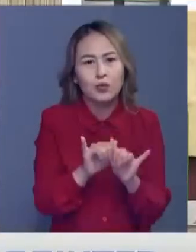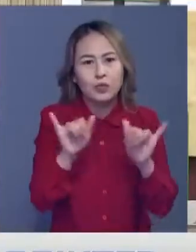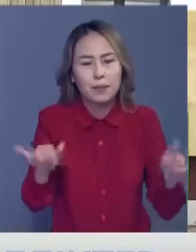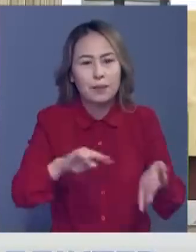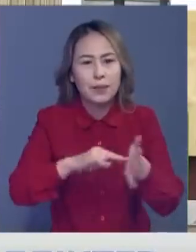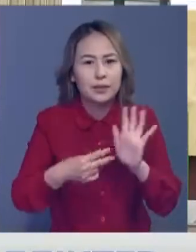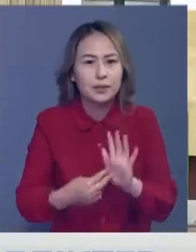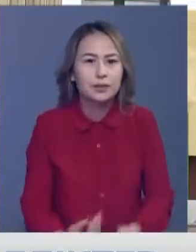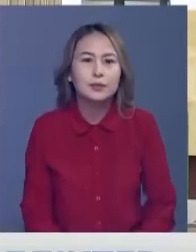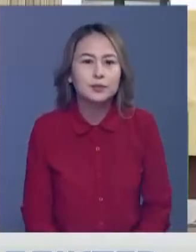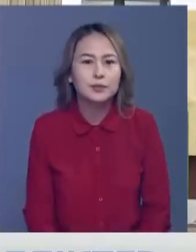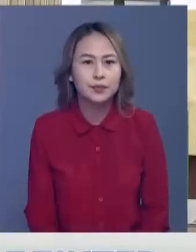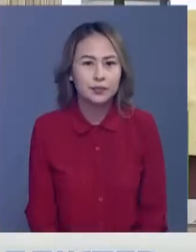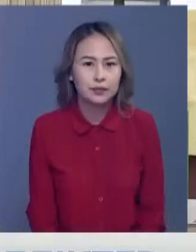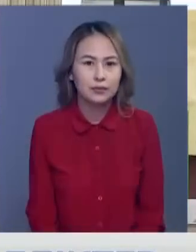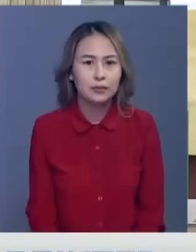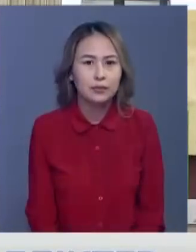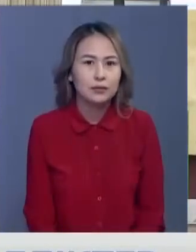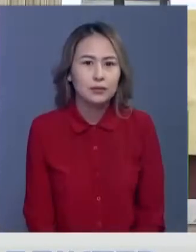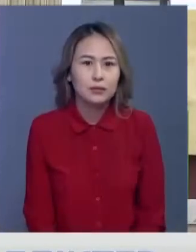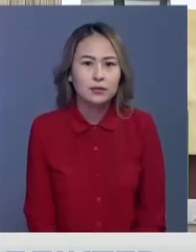ұлғайтуға бағыттауды көздеп отыр.